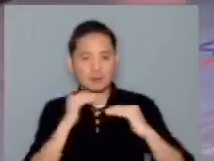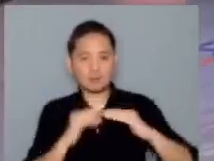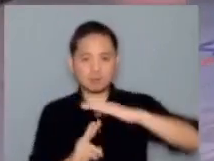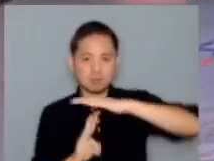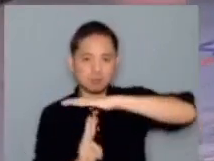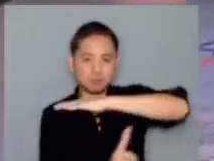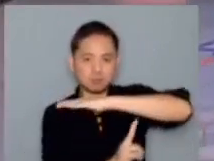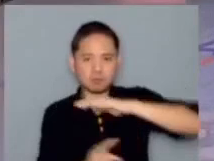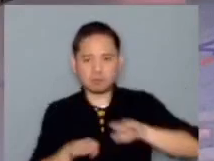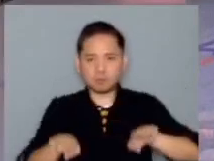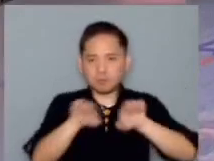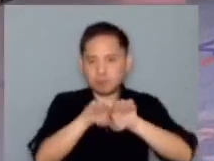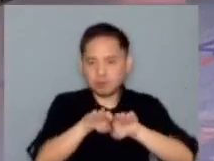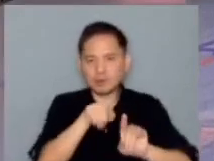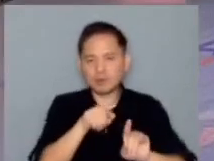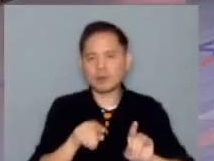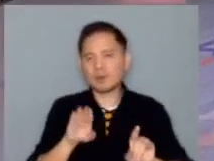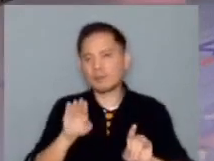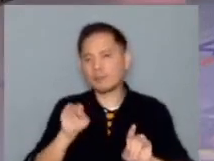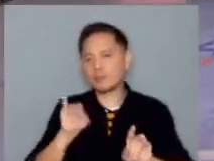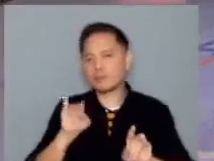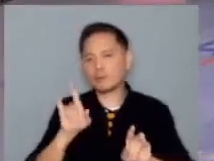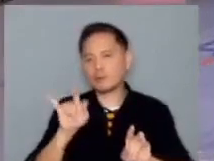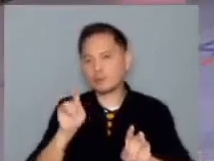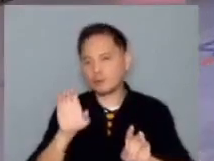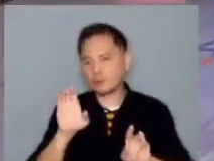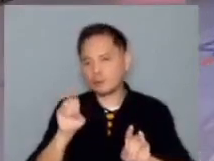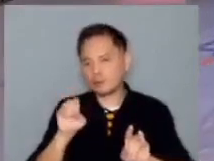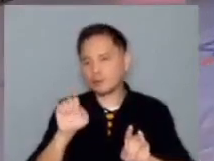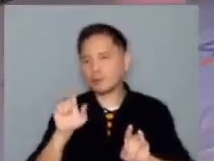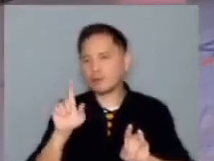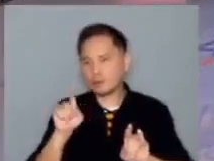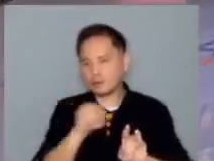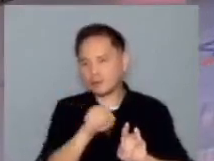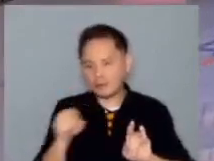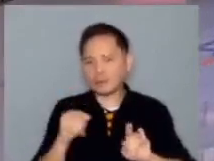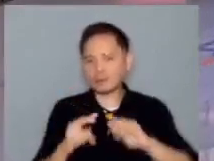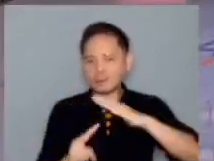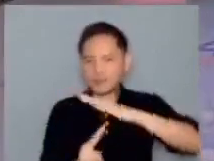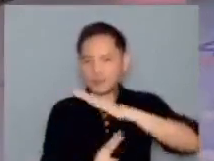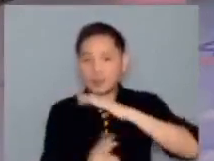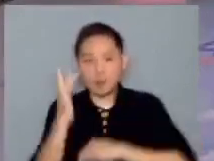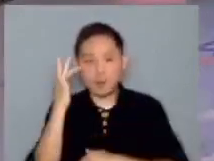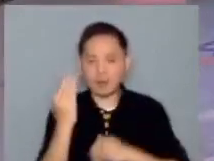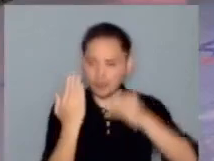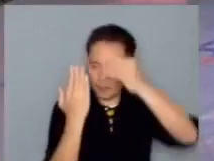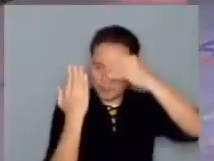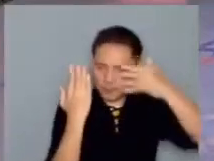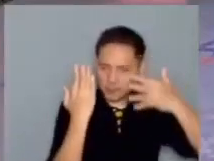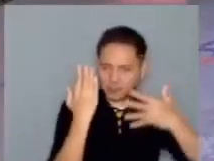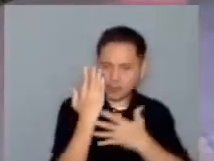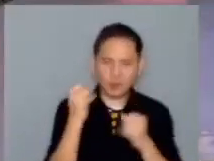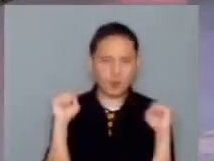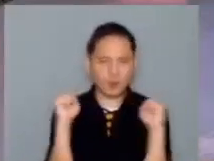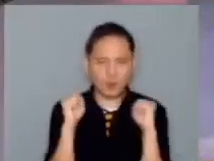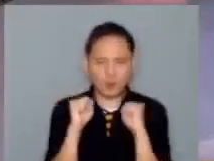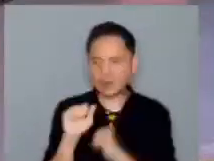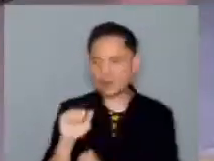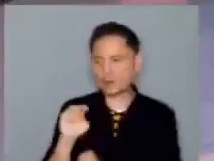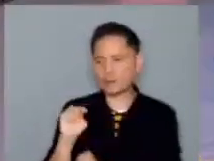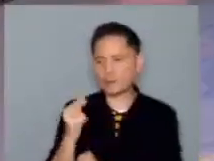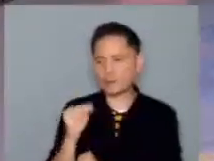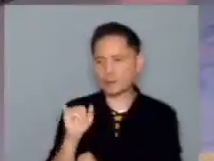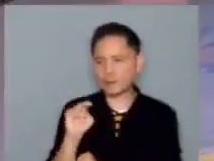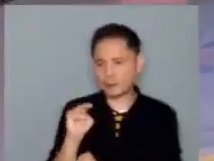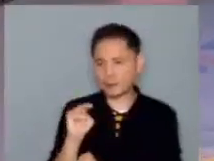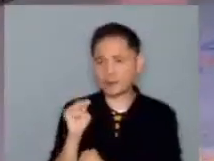Bridge. Ang pag-uulan sa Cagayan nito mga nakalipas na araw ay epekto ng Hanging Amihan. Sa ngayon, easterlies na ang umiiral sa bansa,